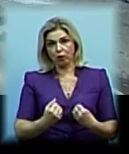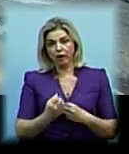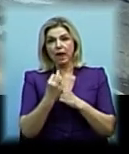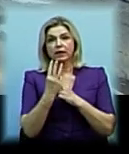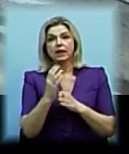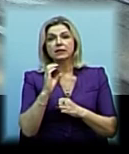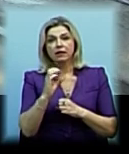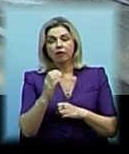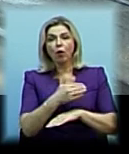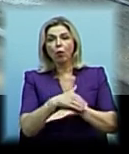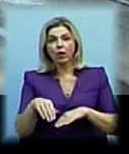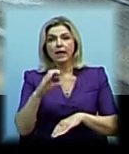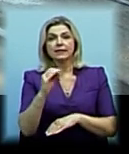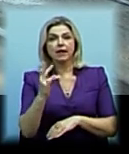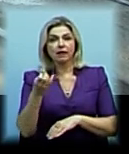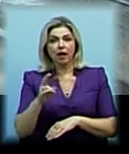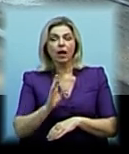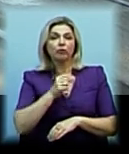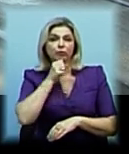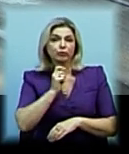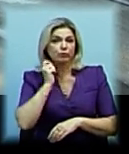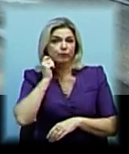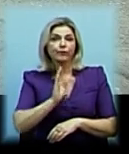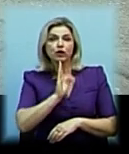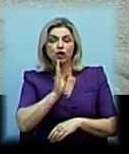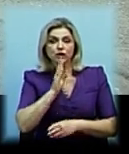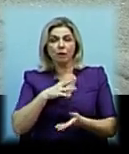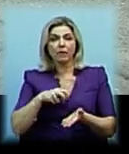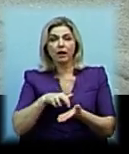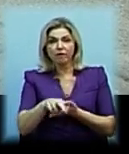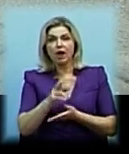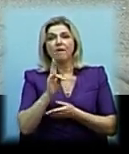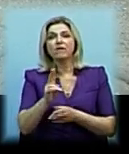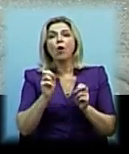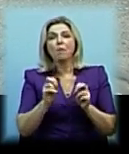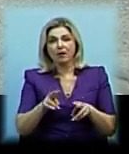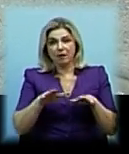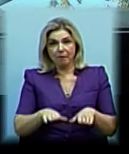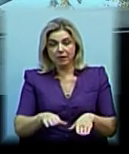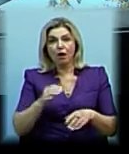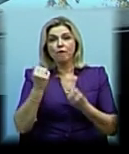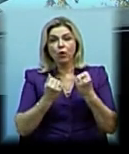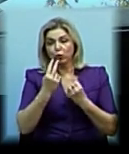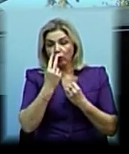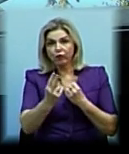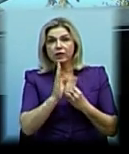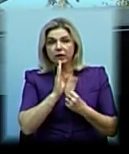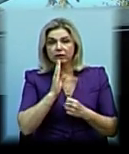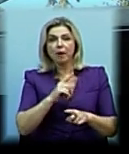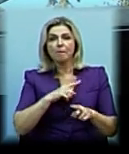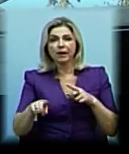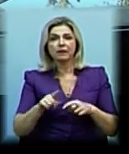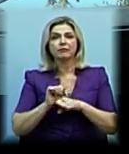на вулиці Сіній літня жінка переходила через трамвайні колії в непризначеному місці. Водій, помітивши пішохода, застосував